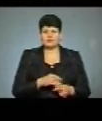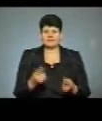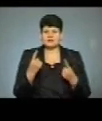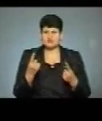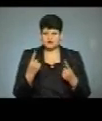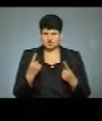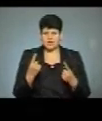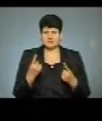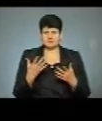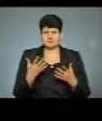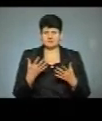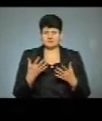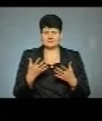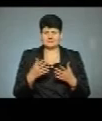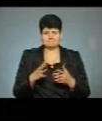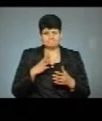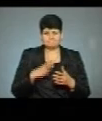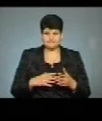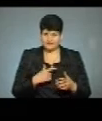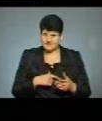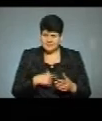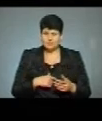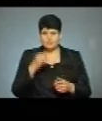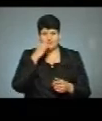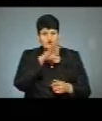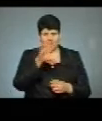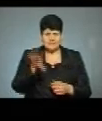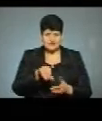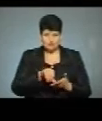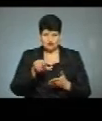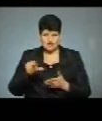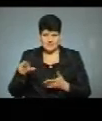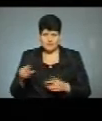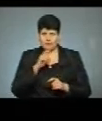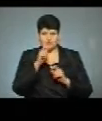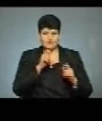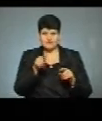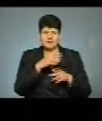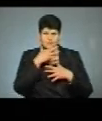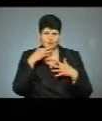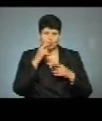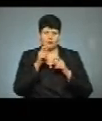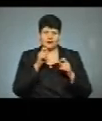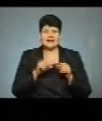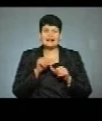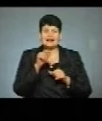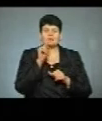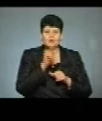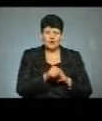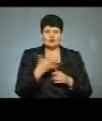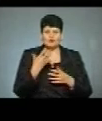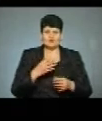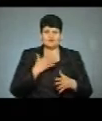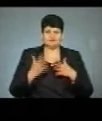виклик для самого себе. Тому ми вирішили віддячити всім учасницям і подарувати їм багато подарунків, крім тих емоцій, які вони вже